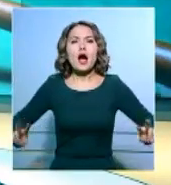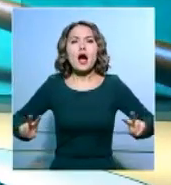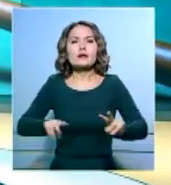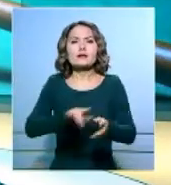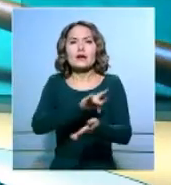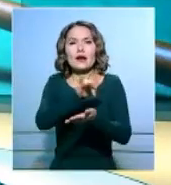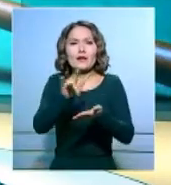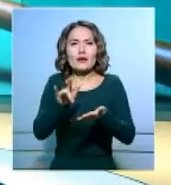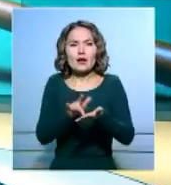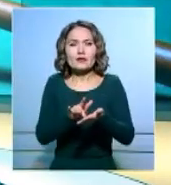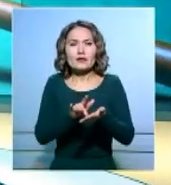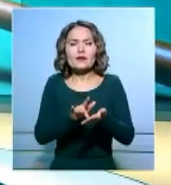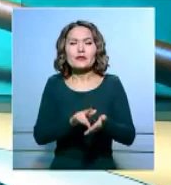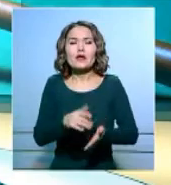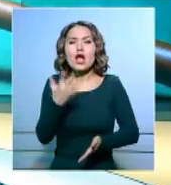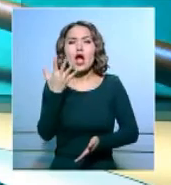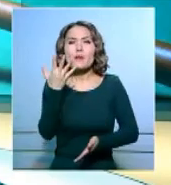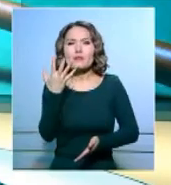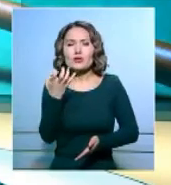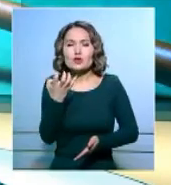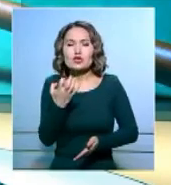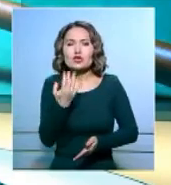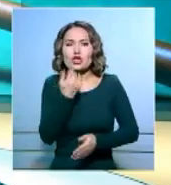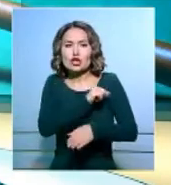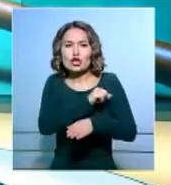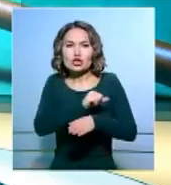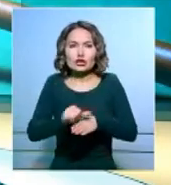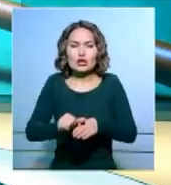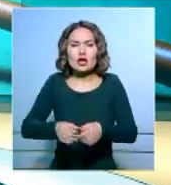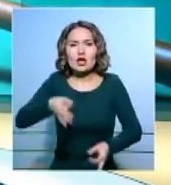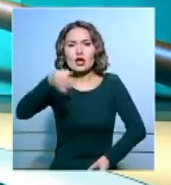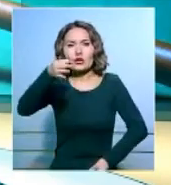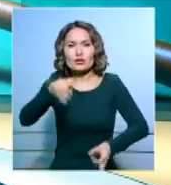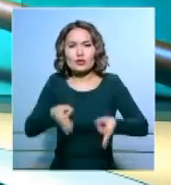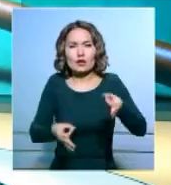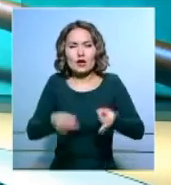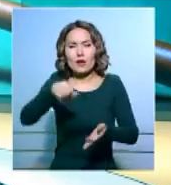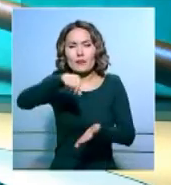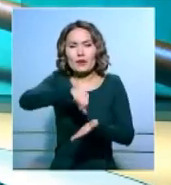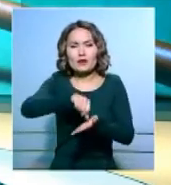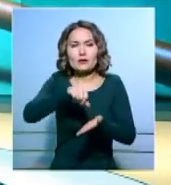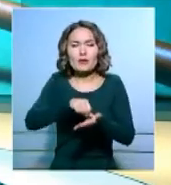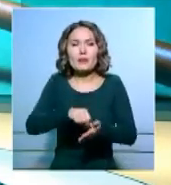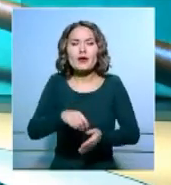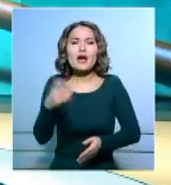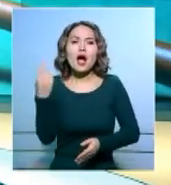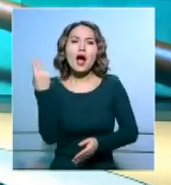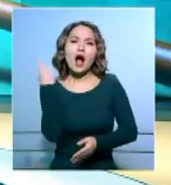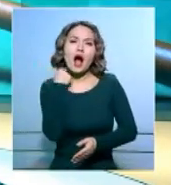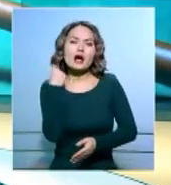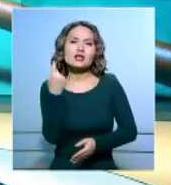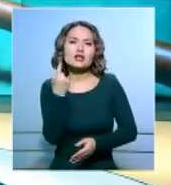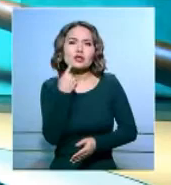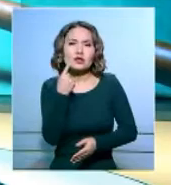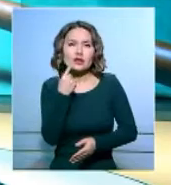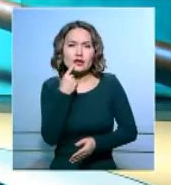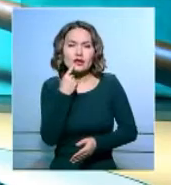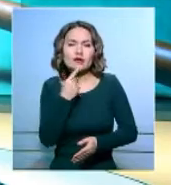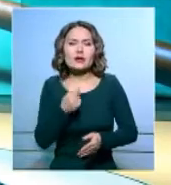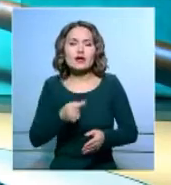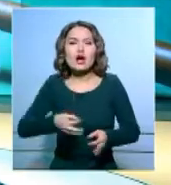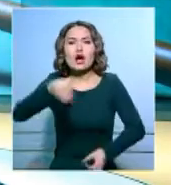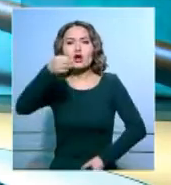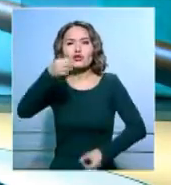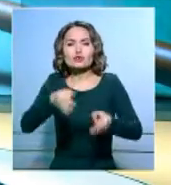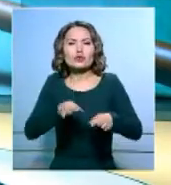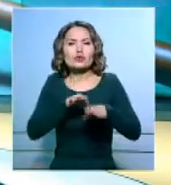Астанада 500 шетелдік судья төрелік етіп, сот процестері таза ағылшын тілінде өтетін халықаралық арбитражды орталық пайда болады. Ал елордадағы